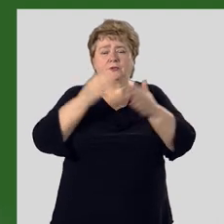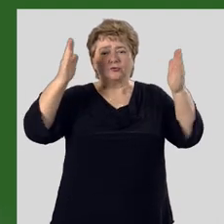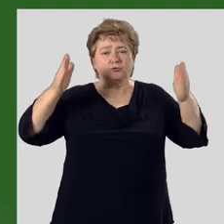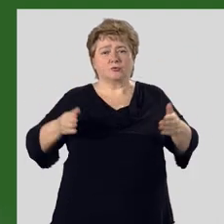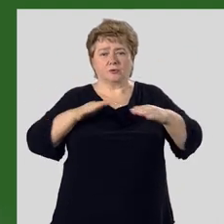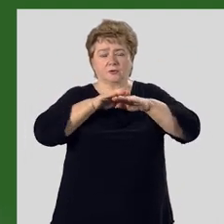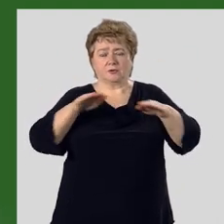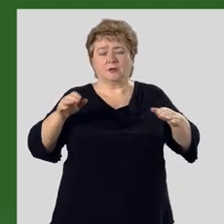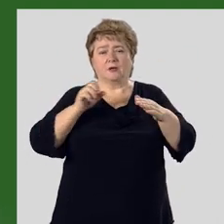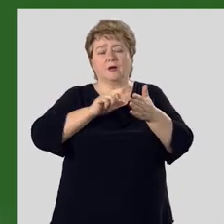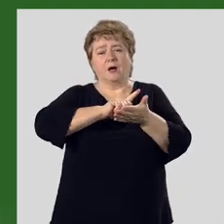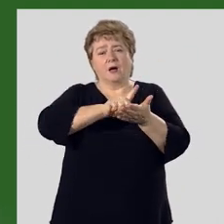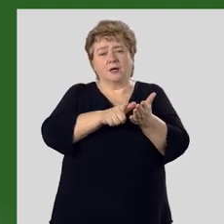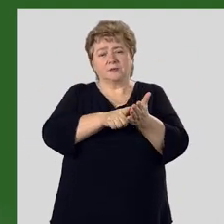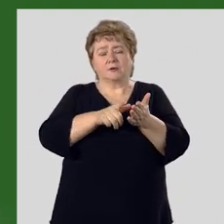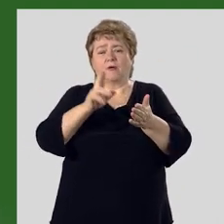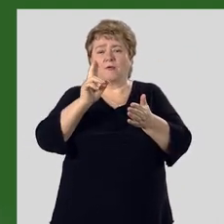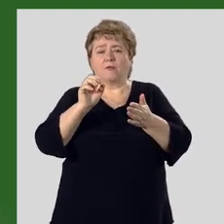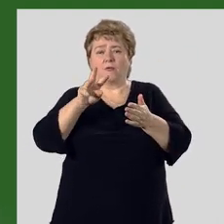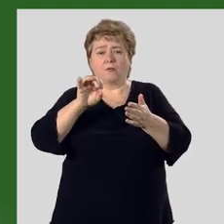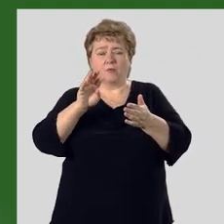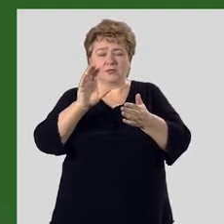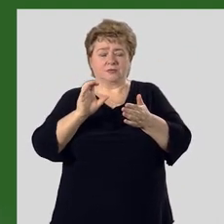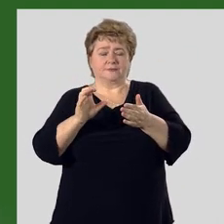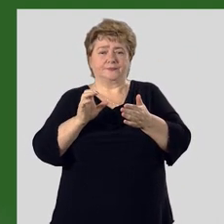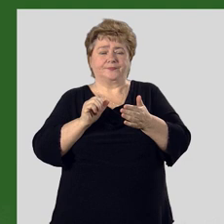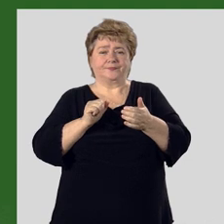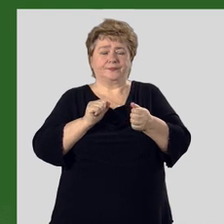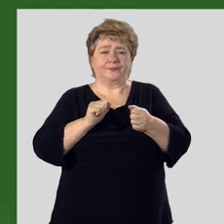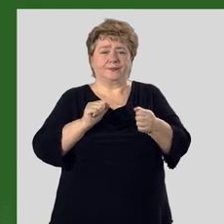стороны горизонта и азимут – компас.